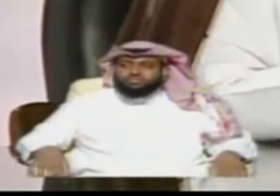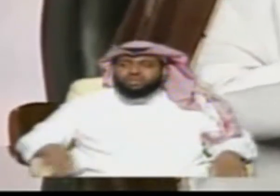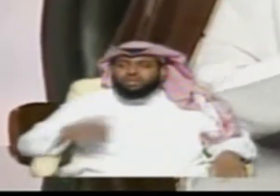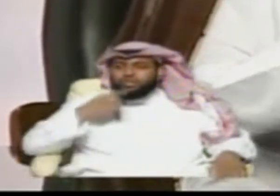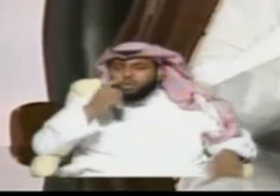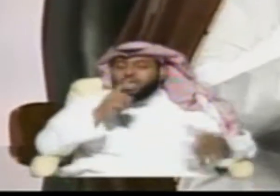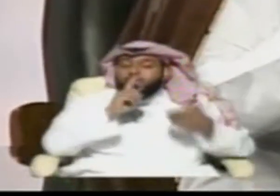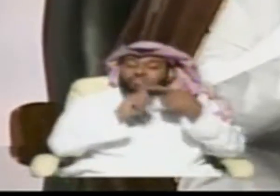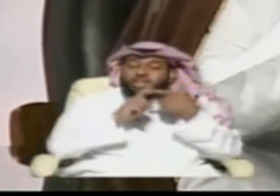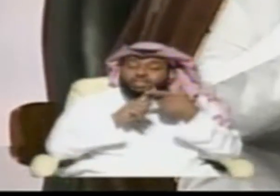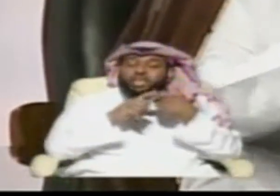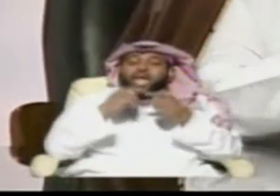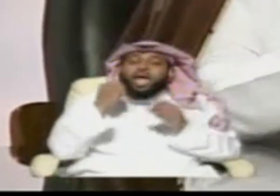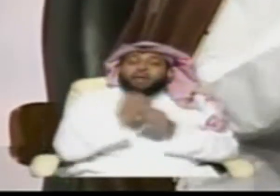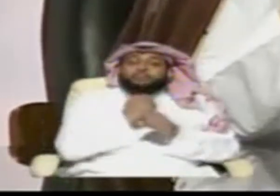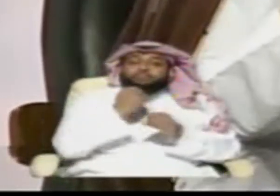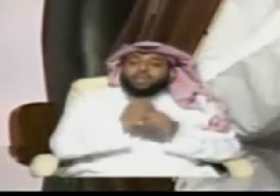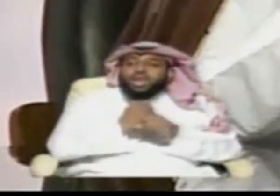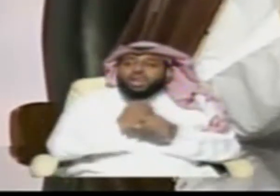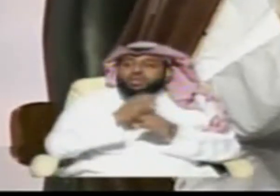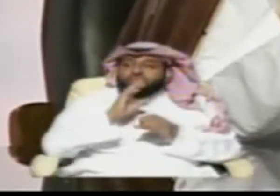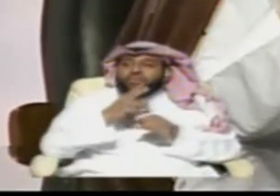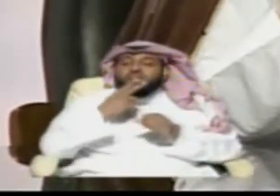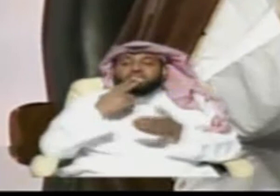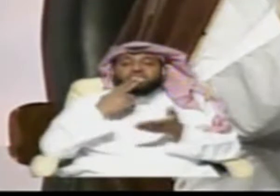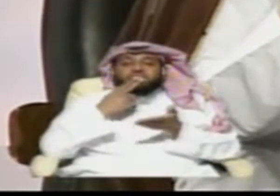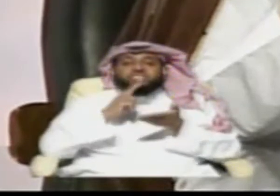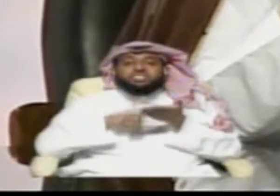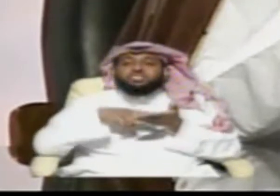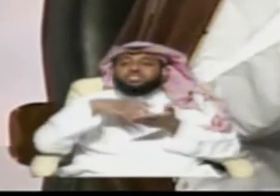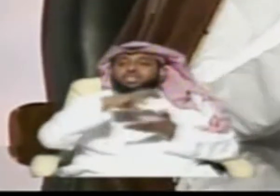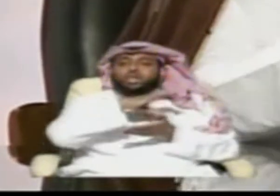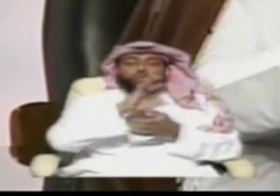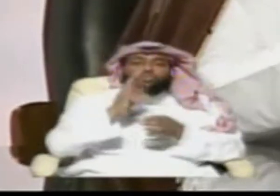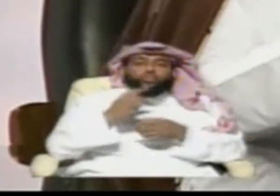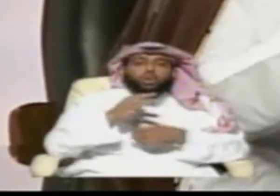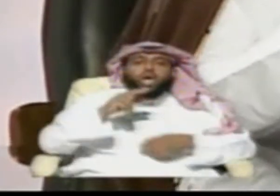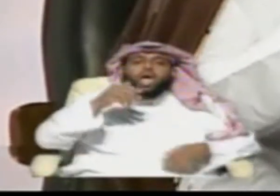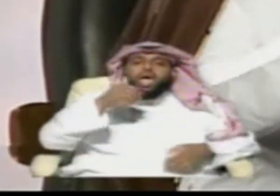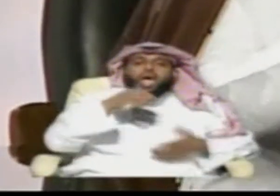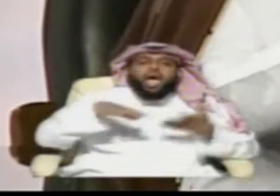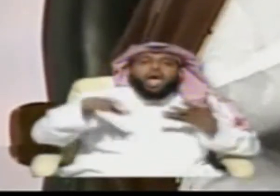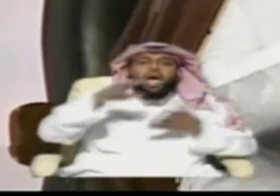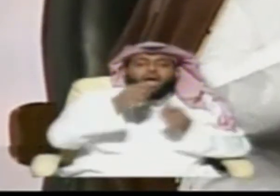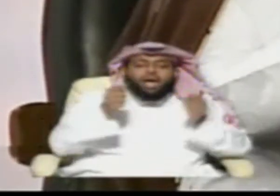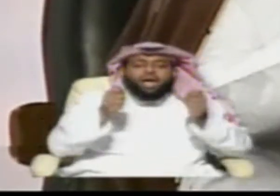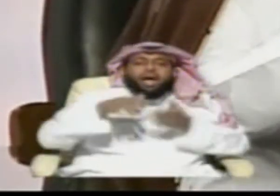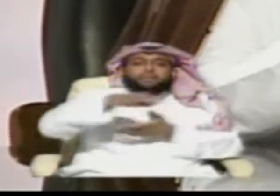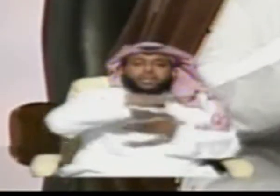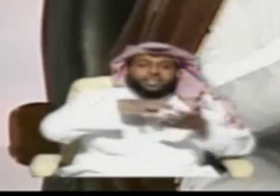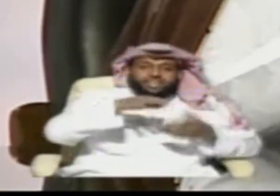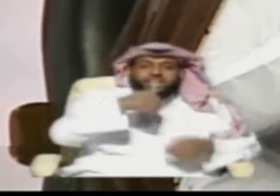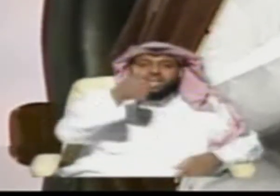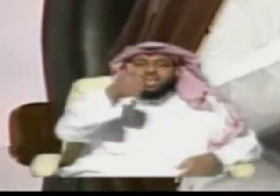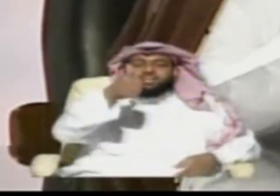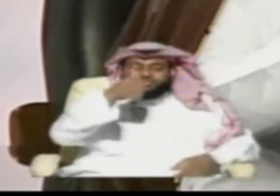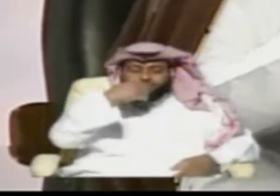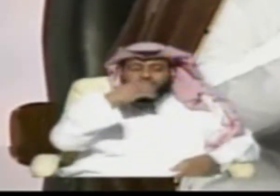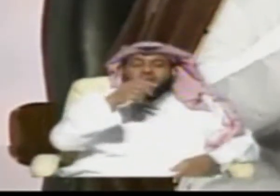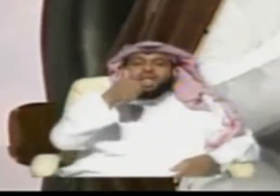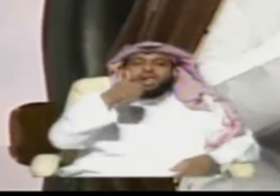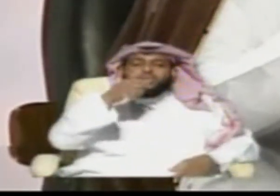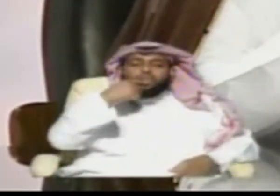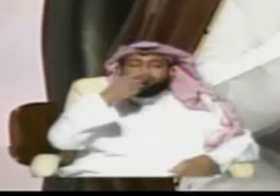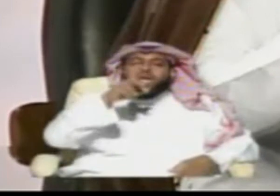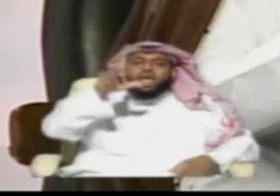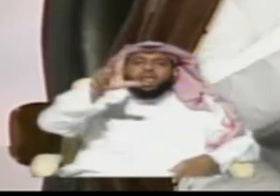العمل الثاني هو تداول الأخبار، يعني ليس أكثر من ذلك، وتداول الخبر يحيي القضية بالتأكيد، لكن التداول الإيجابي